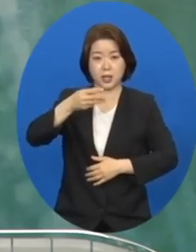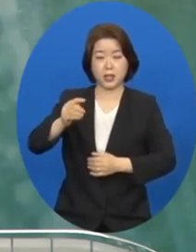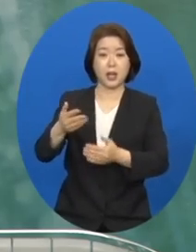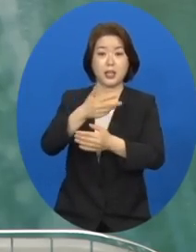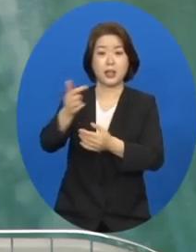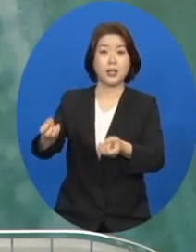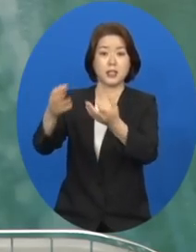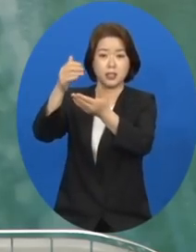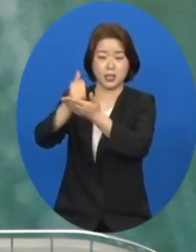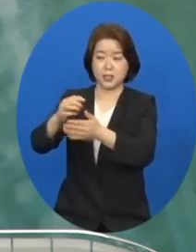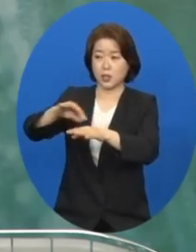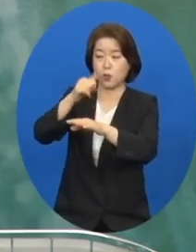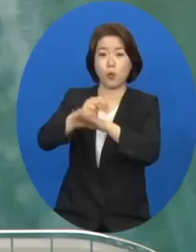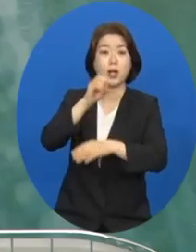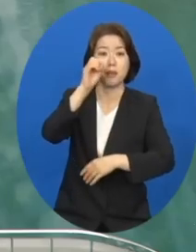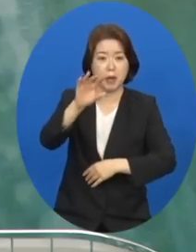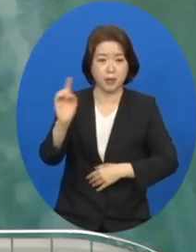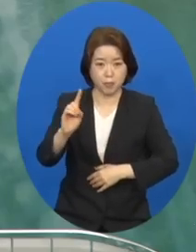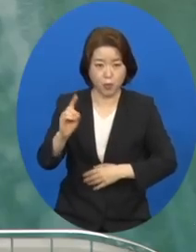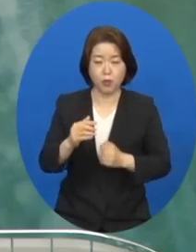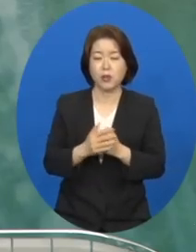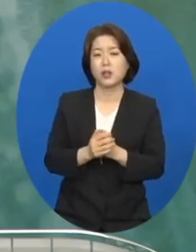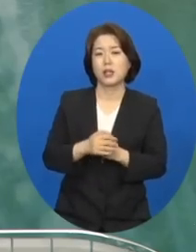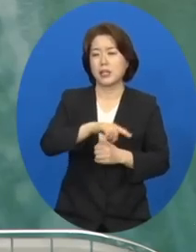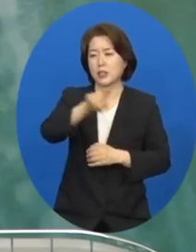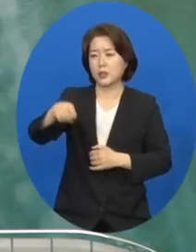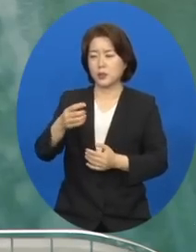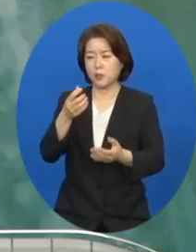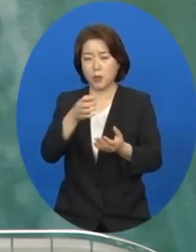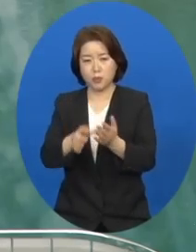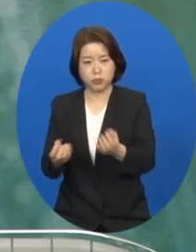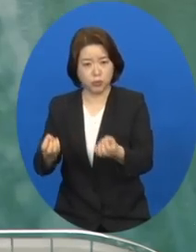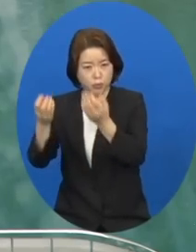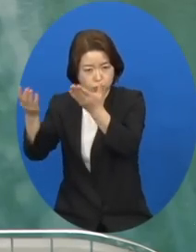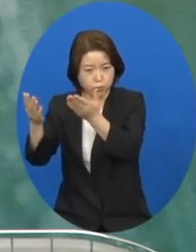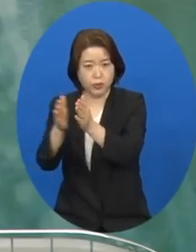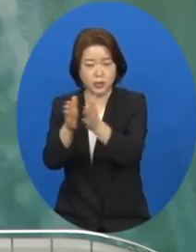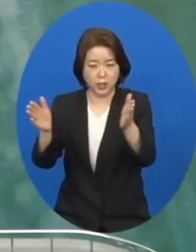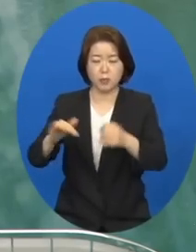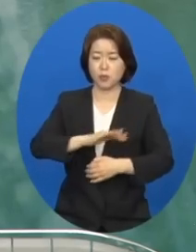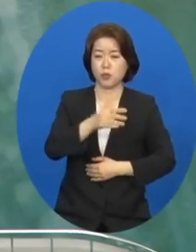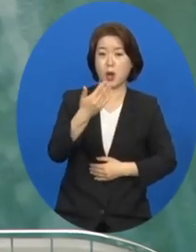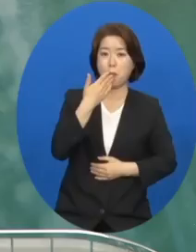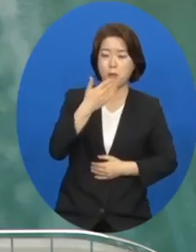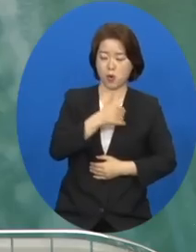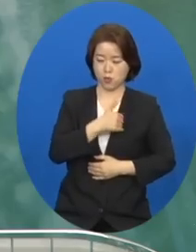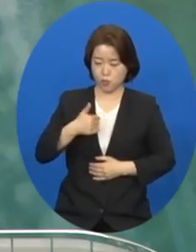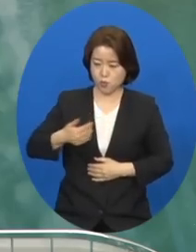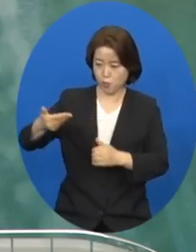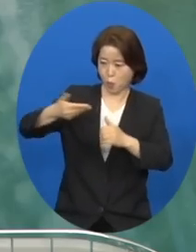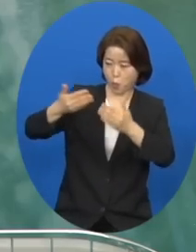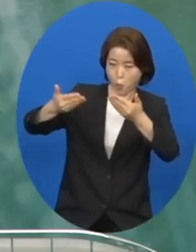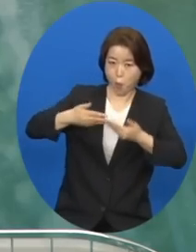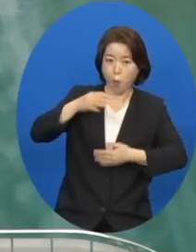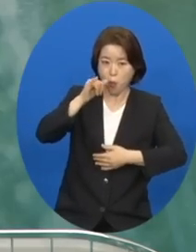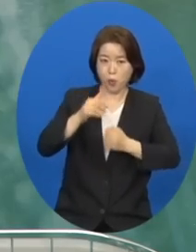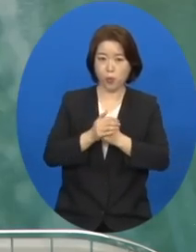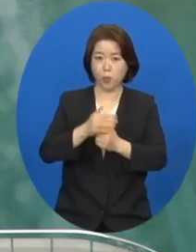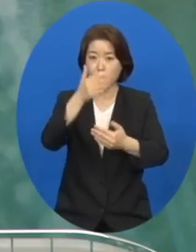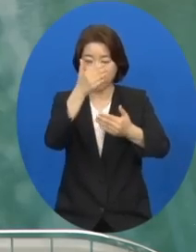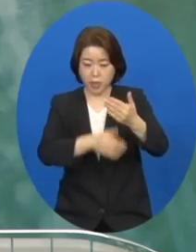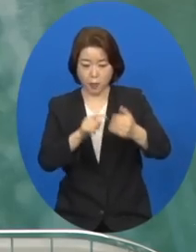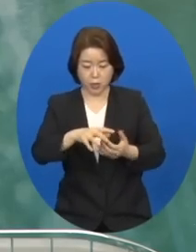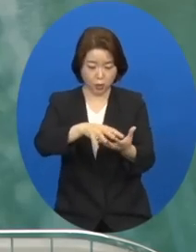주님의 성전 의 예물을 드리기 시작하면서 우리는 먹을 것을 넉넉하게 공급 받았을 뿐 아니라 남은 것을 이렇게